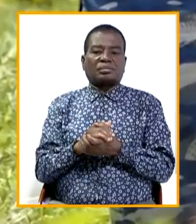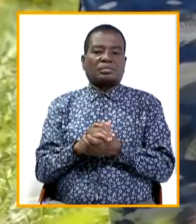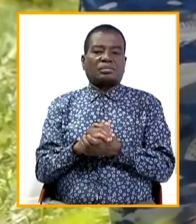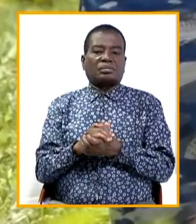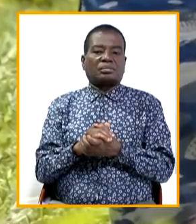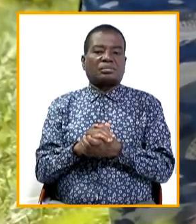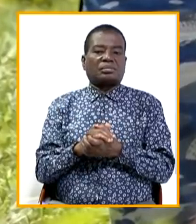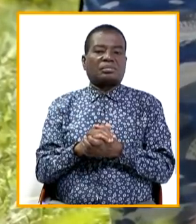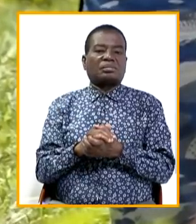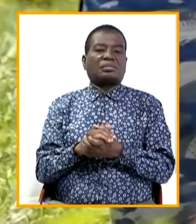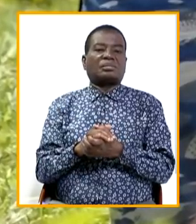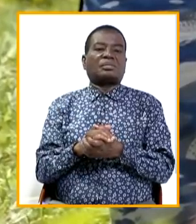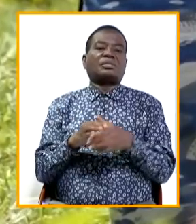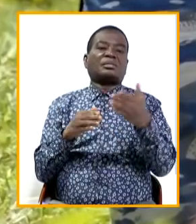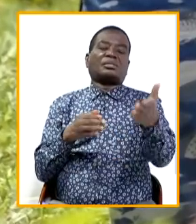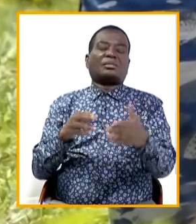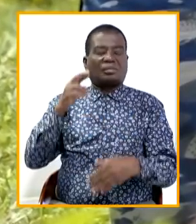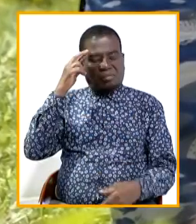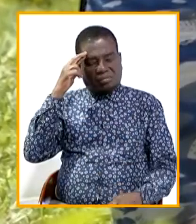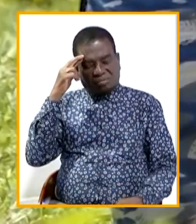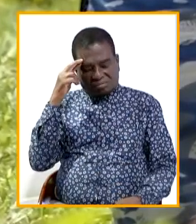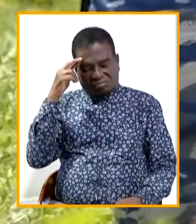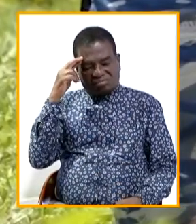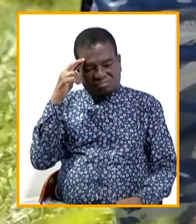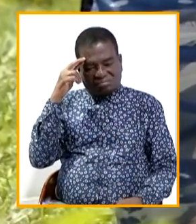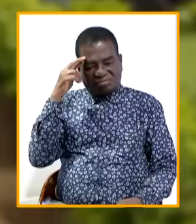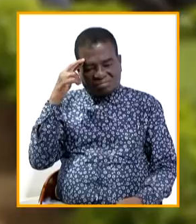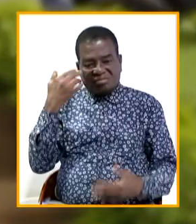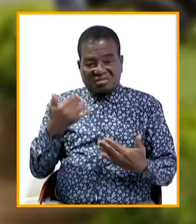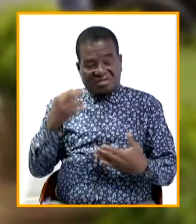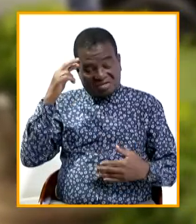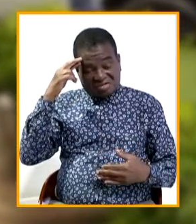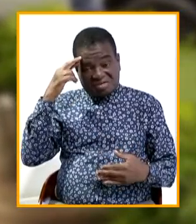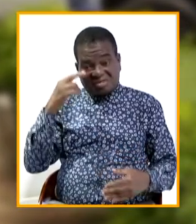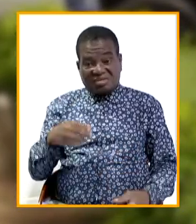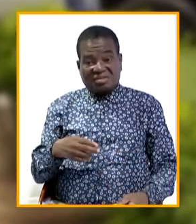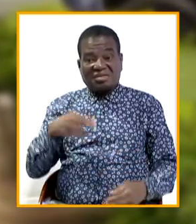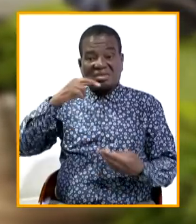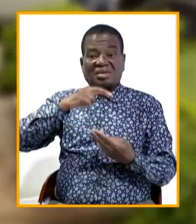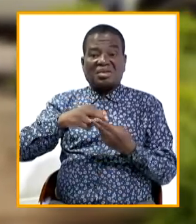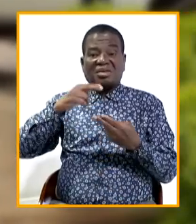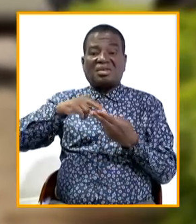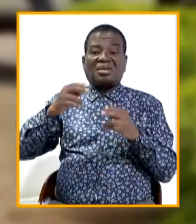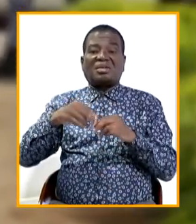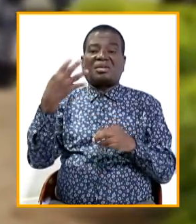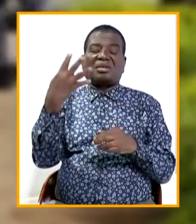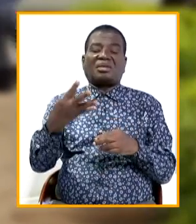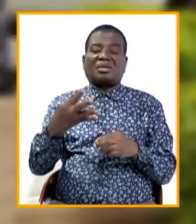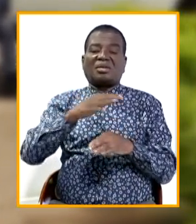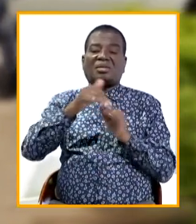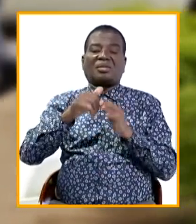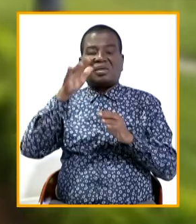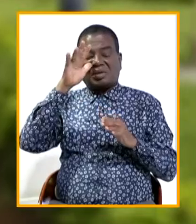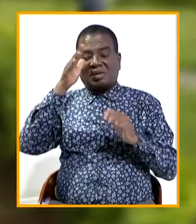Le temps est au regret pour ce chef de gang et ses acolytes. Au nombre de quatre, ces présumés